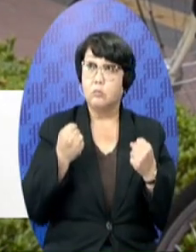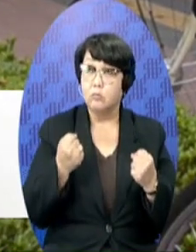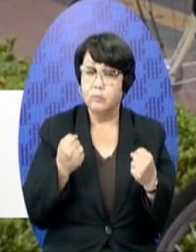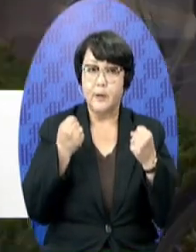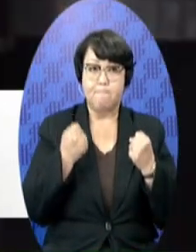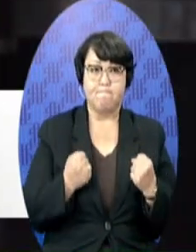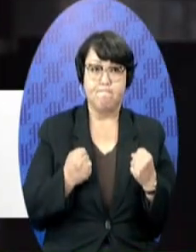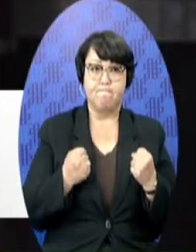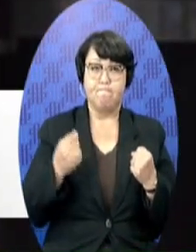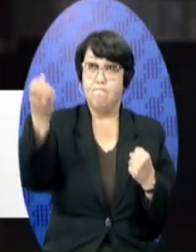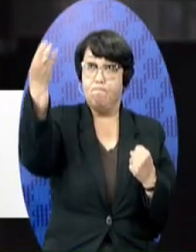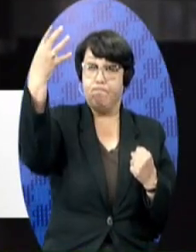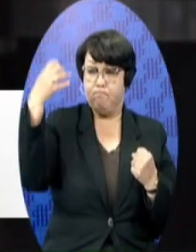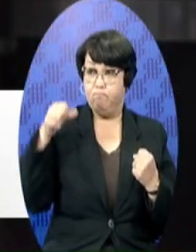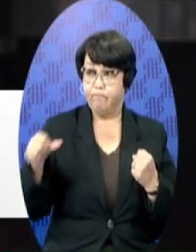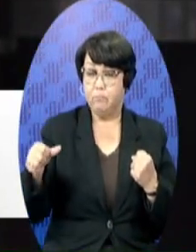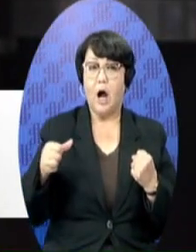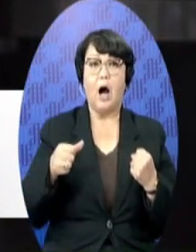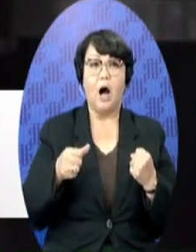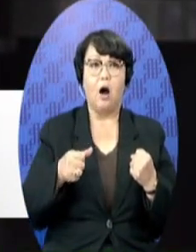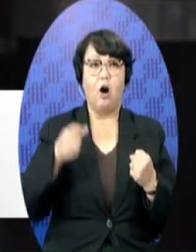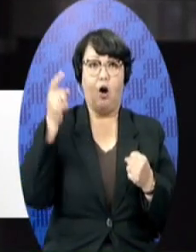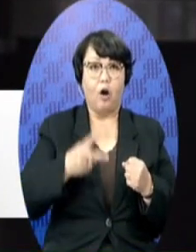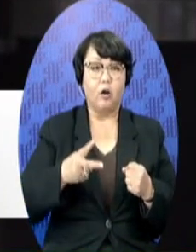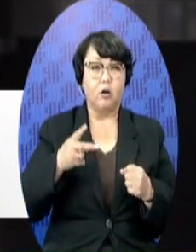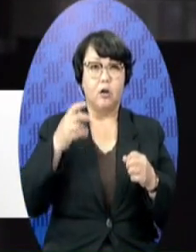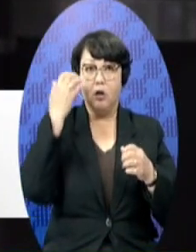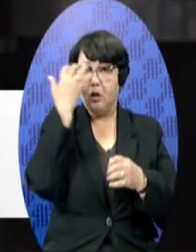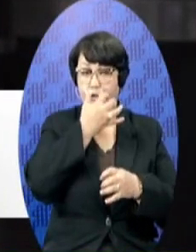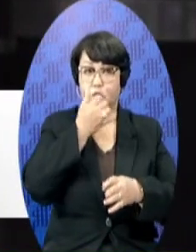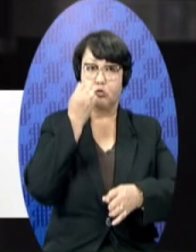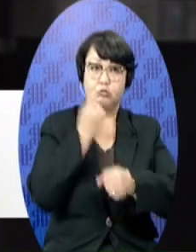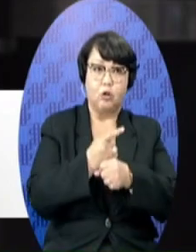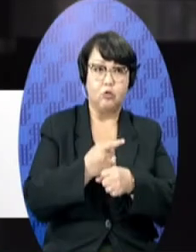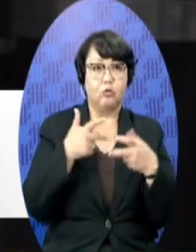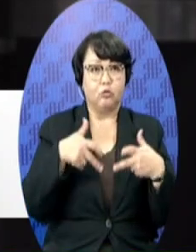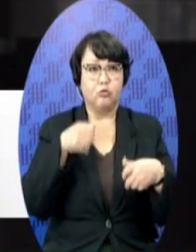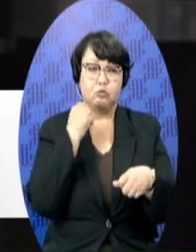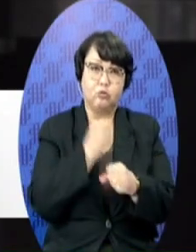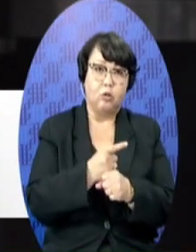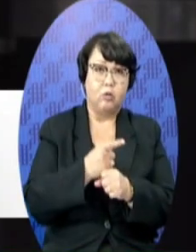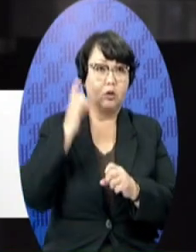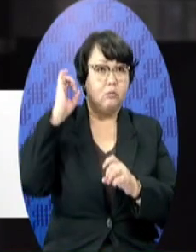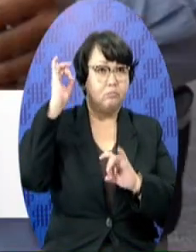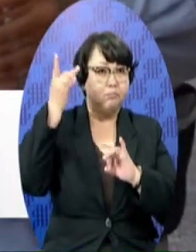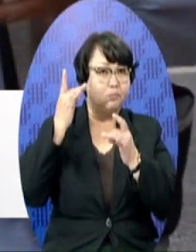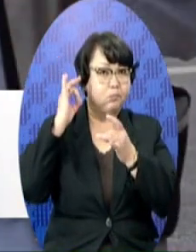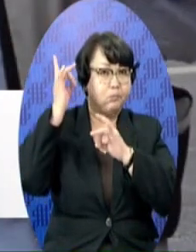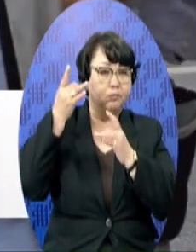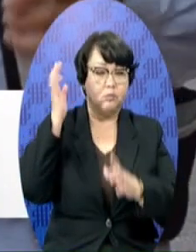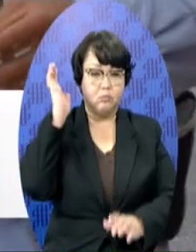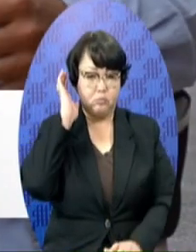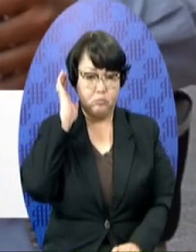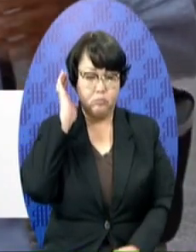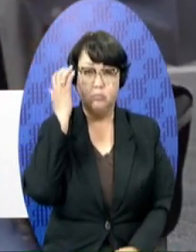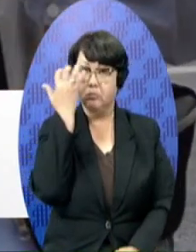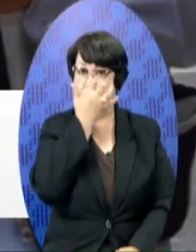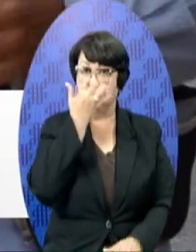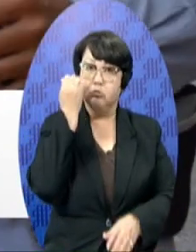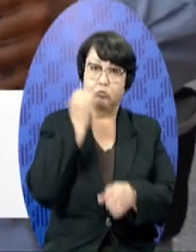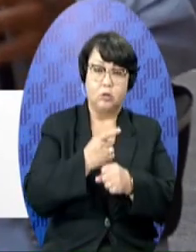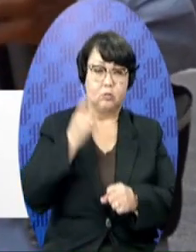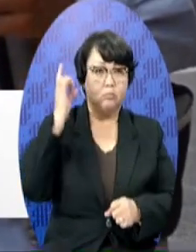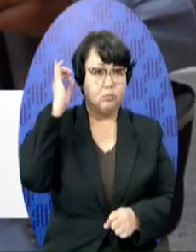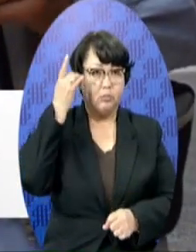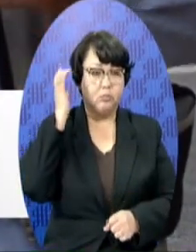тохоогоор хөгжлийн бэрхшээлтэй эрдэд ингэж дуудаж хөтөж явдаг. Ийм одоо орчин нөхцөлийг одоо Япон улс тэр дундаа